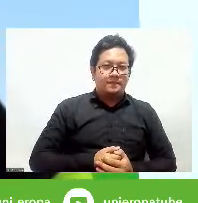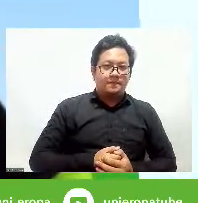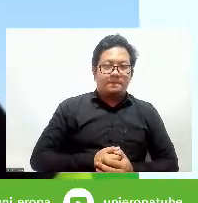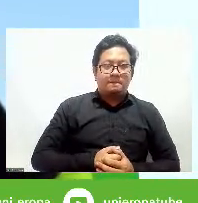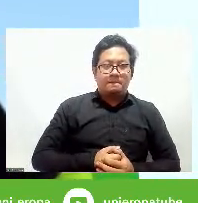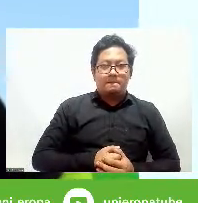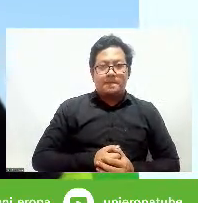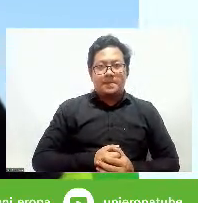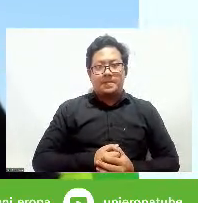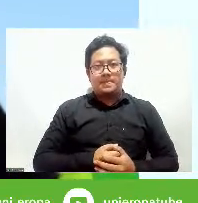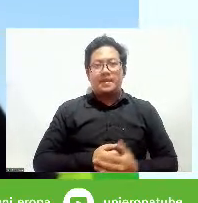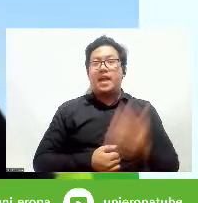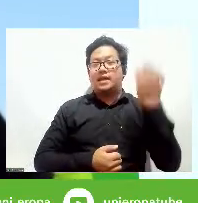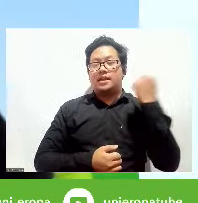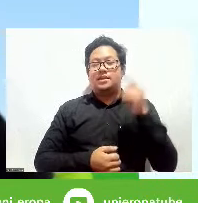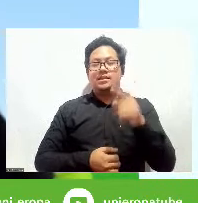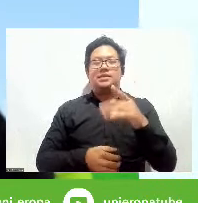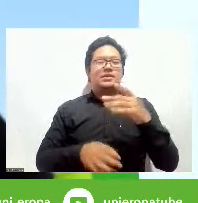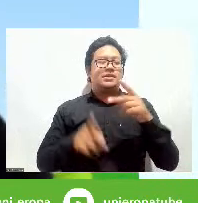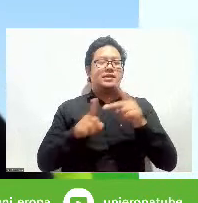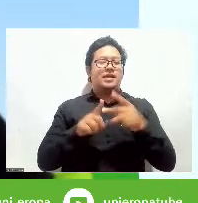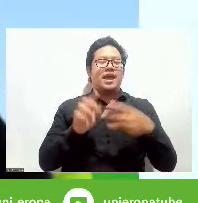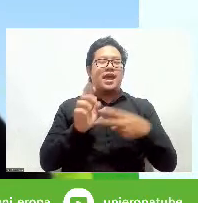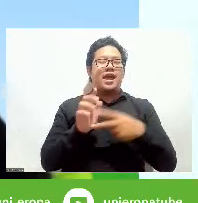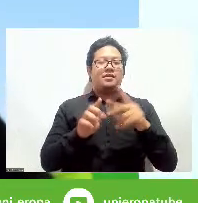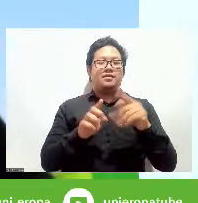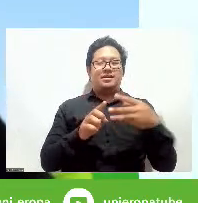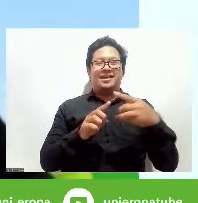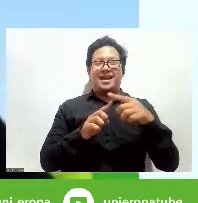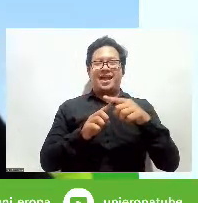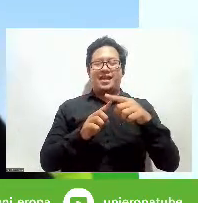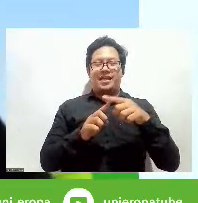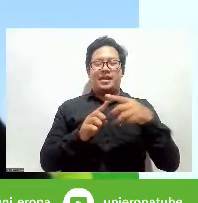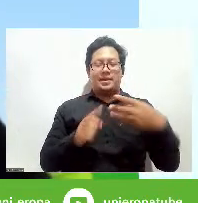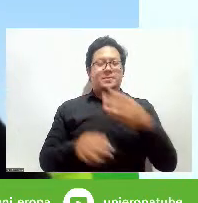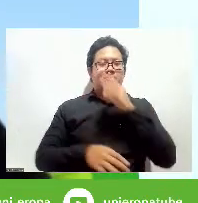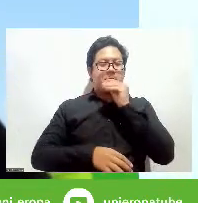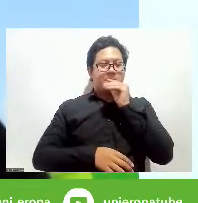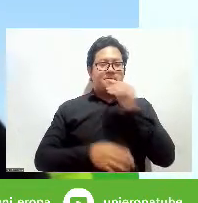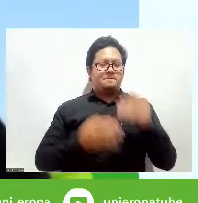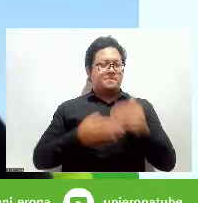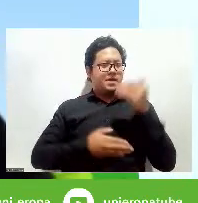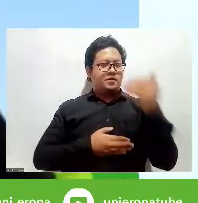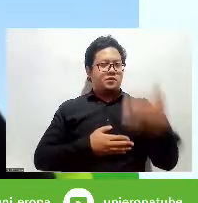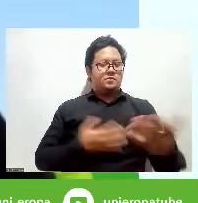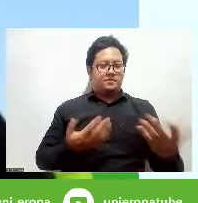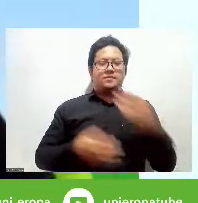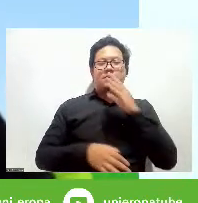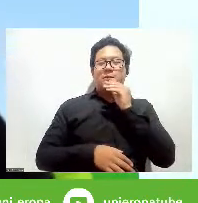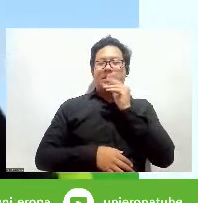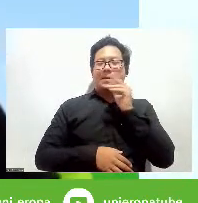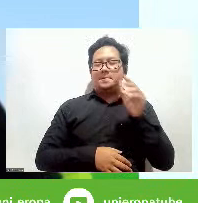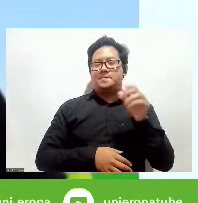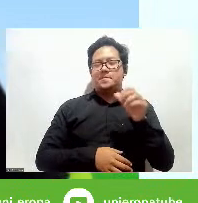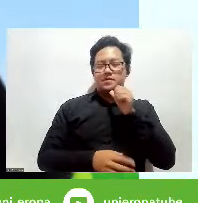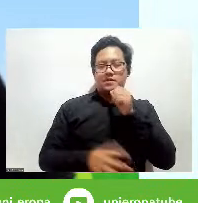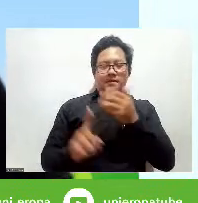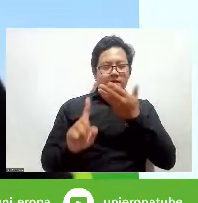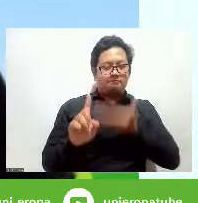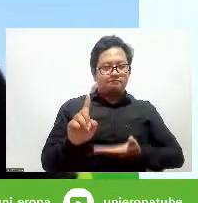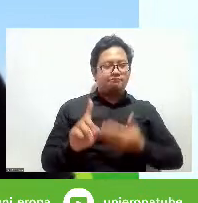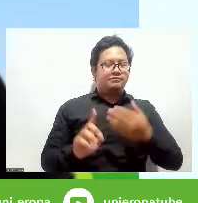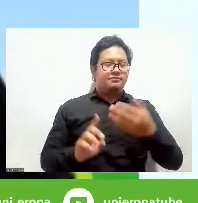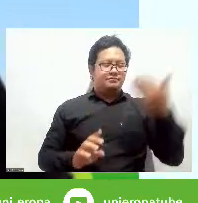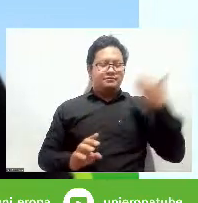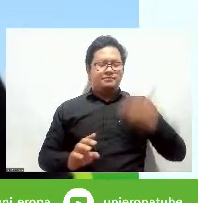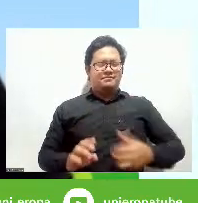henriette dan sekarang kita bakal lanjut ke berikut ini kita bakal denger sambutan juga dari Bapak